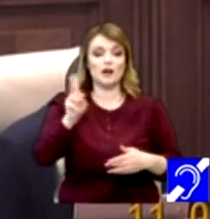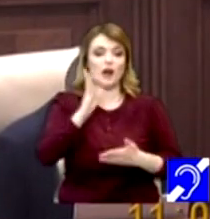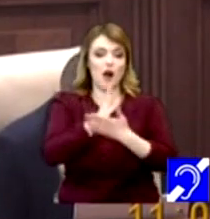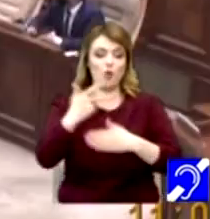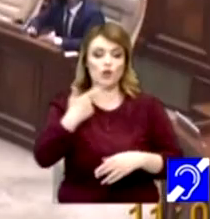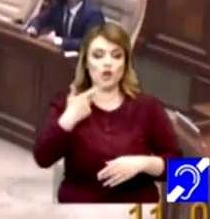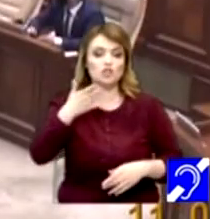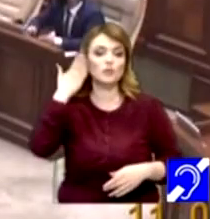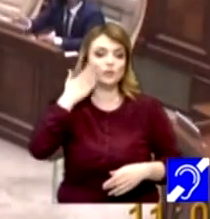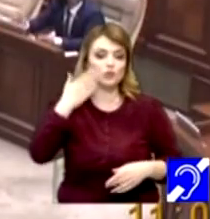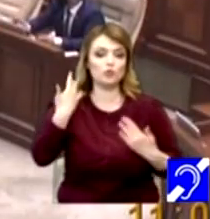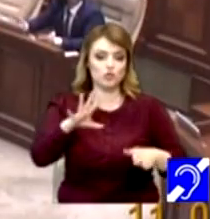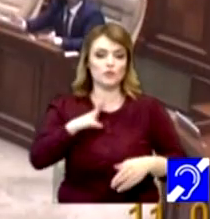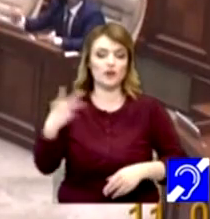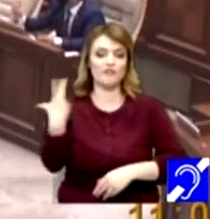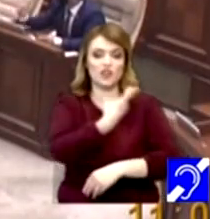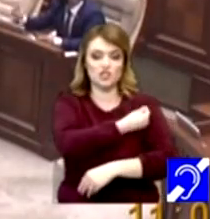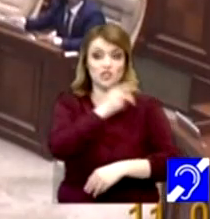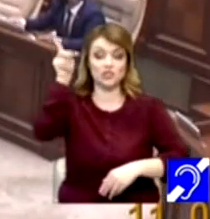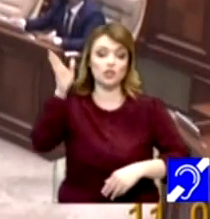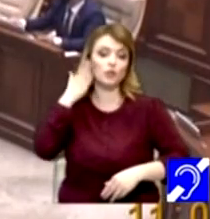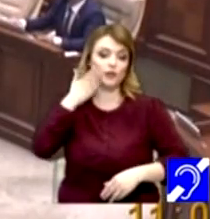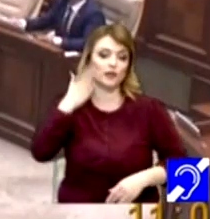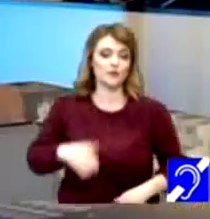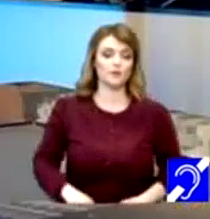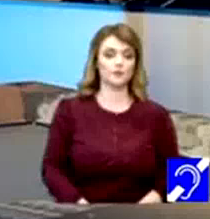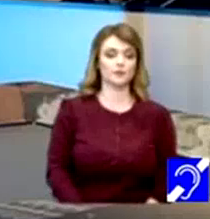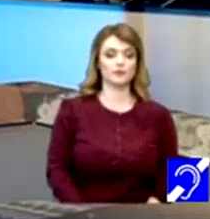ai cetățeniei române, s-au vaccinat deja în România.